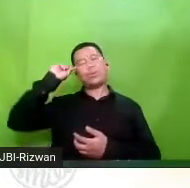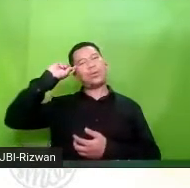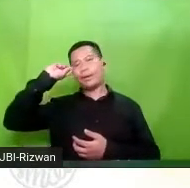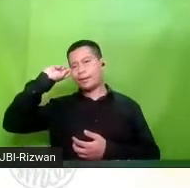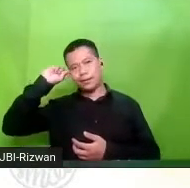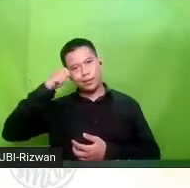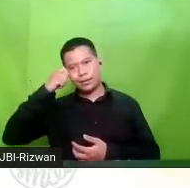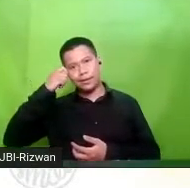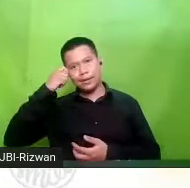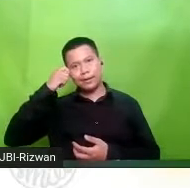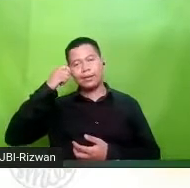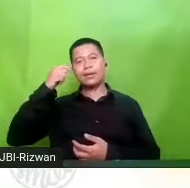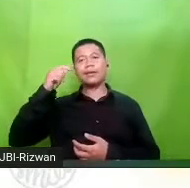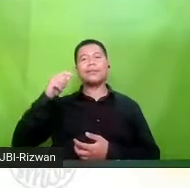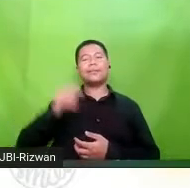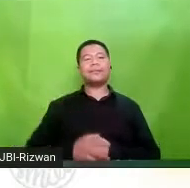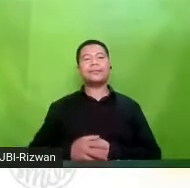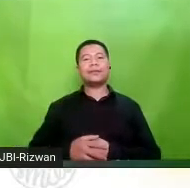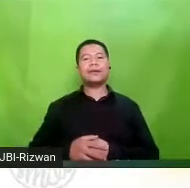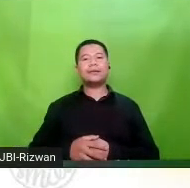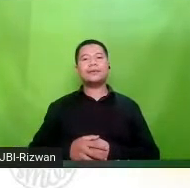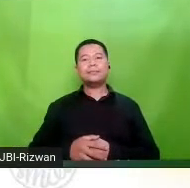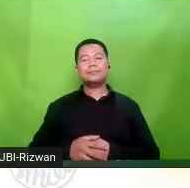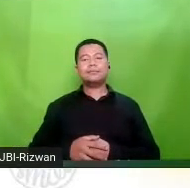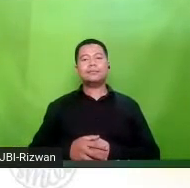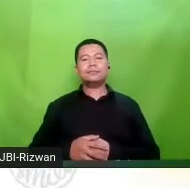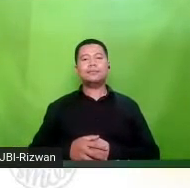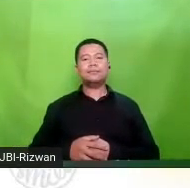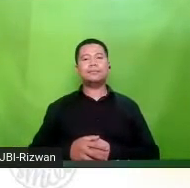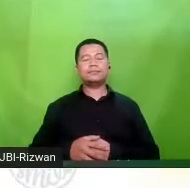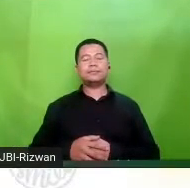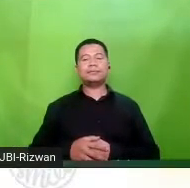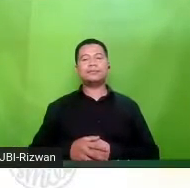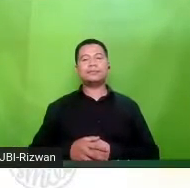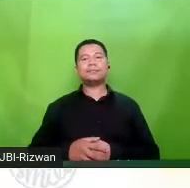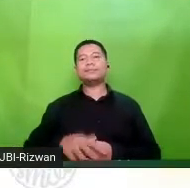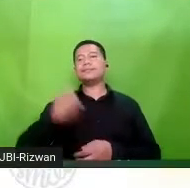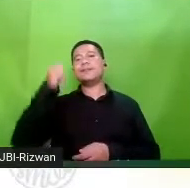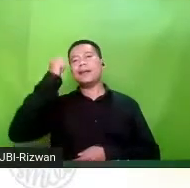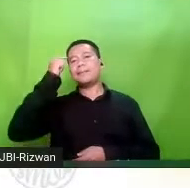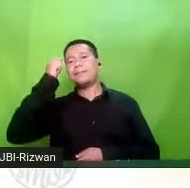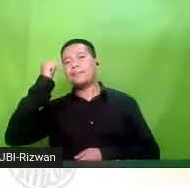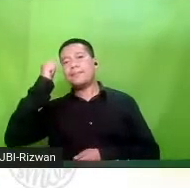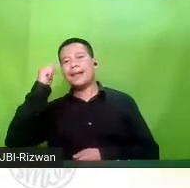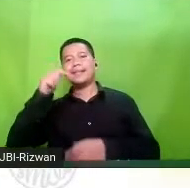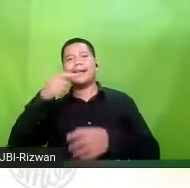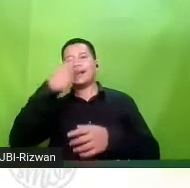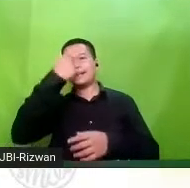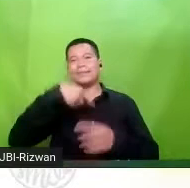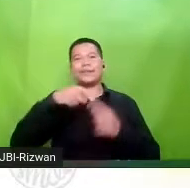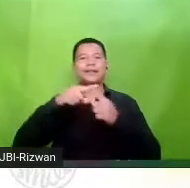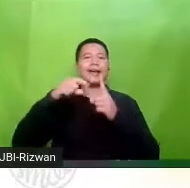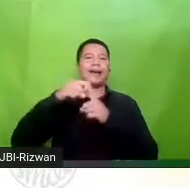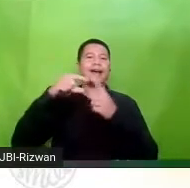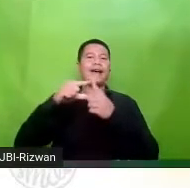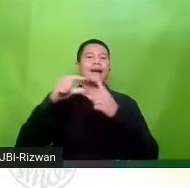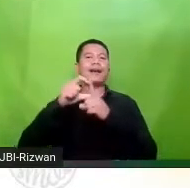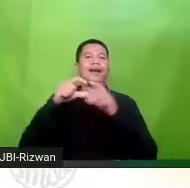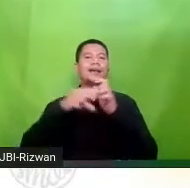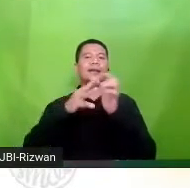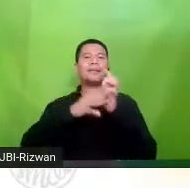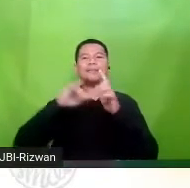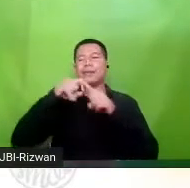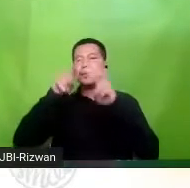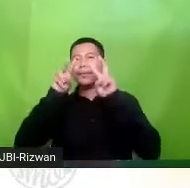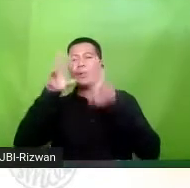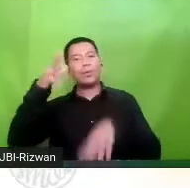untuk bisa mengikuti atau bisa belajar yang sifatnya akademik. Nah, catatannya lagi,